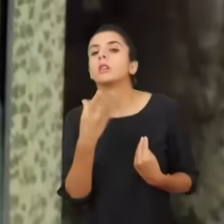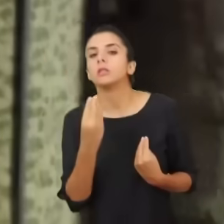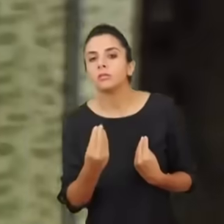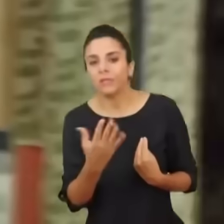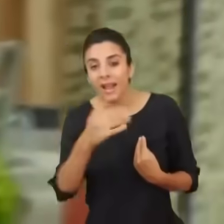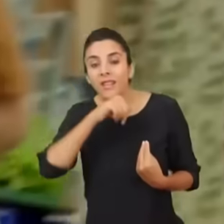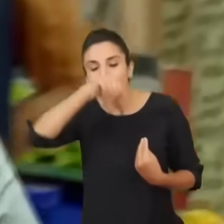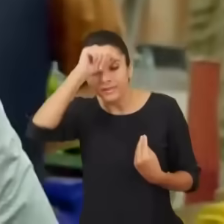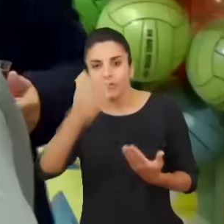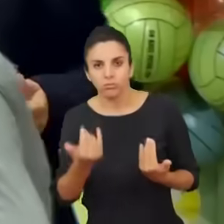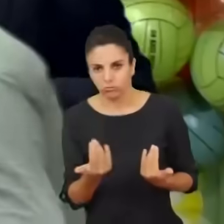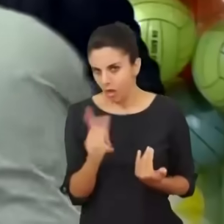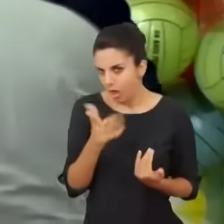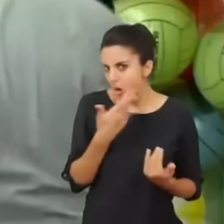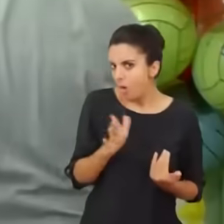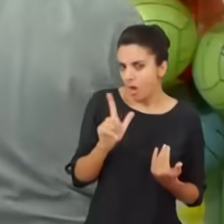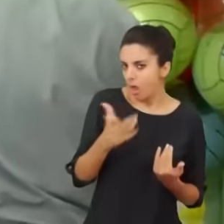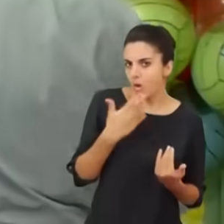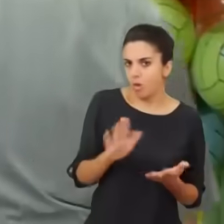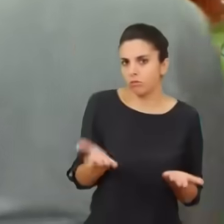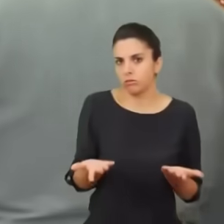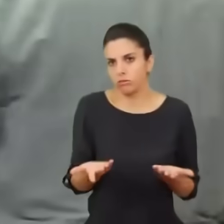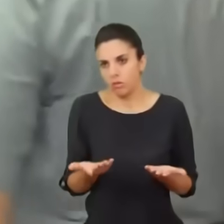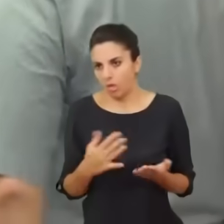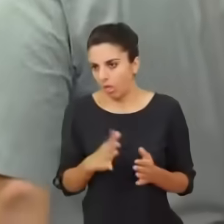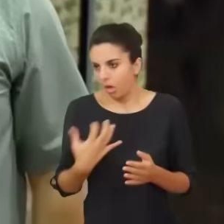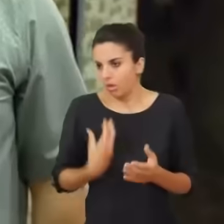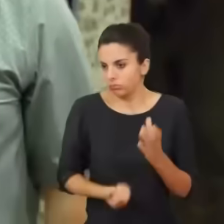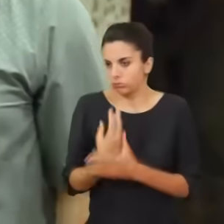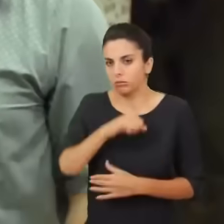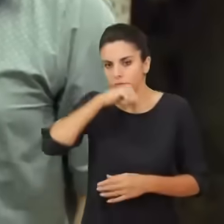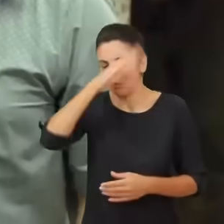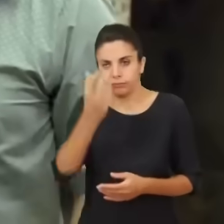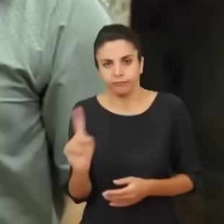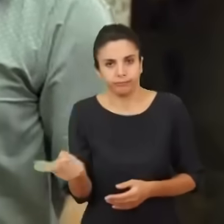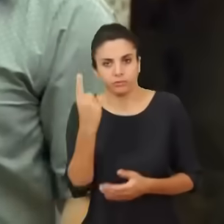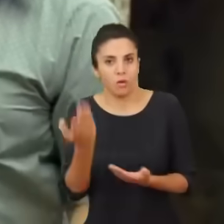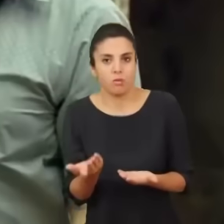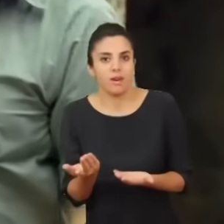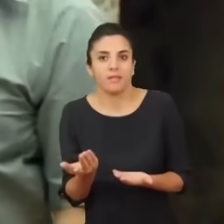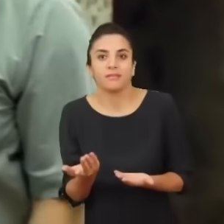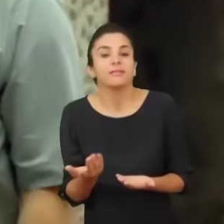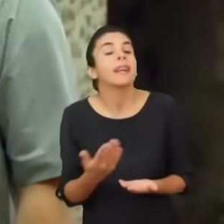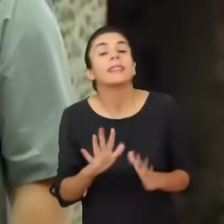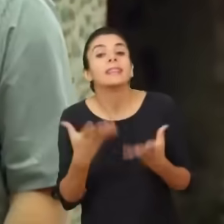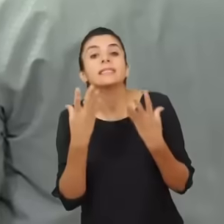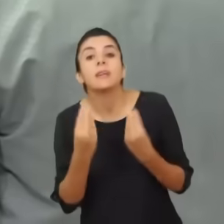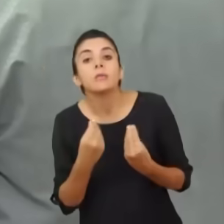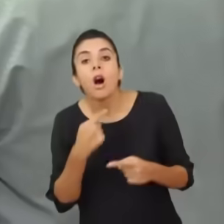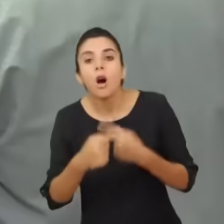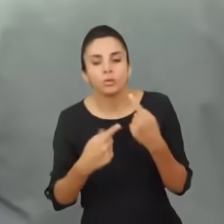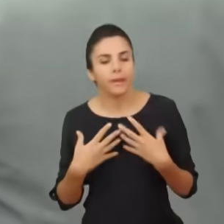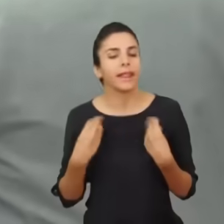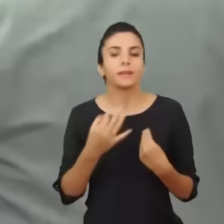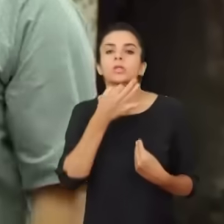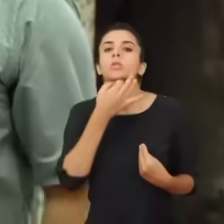İyiyim. Ben elinizi öpeyim. Yok ya ne gerek var Allah Allah. Durup dururken niye el öpüyorsun şimdi? Nasılsınız Fehmi amca? İyisiniz inşallah. İyiyim